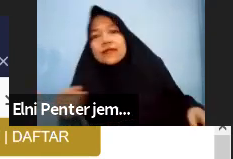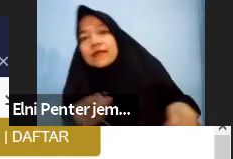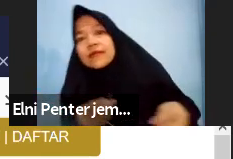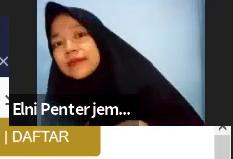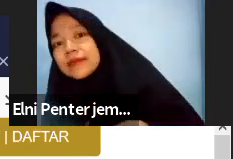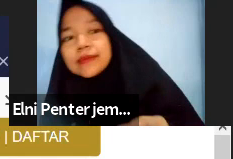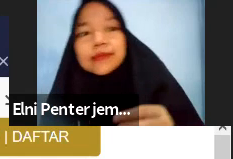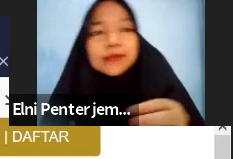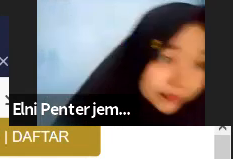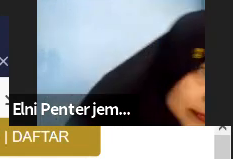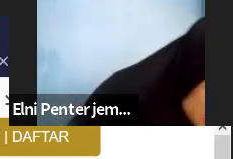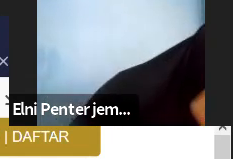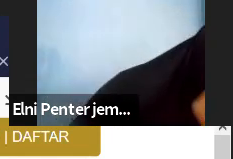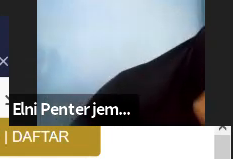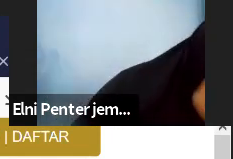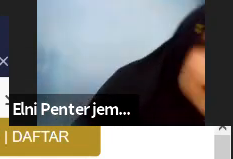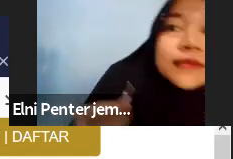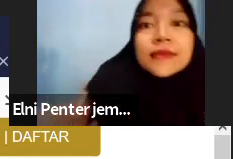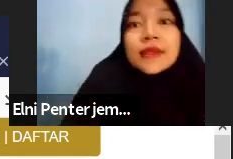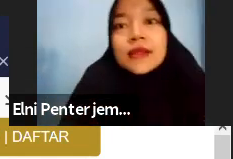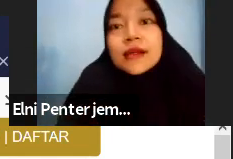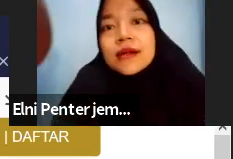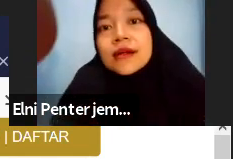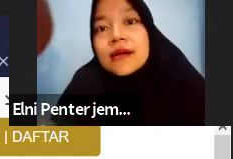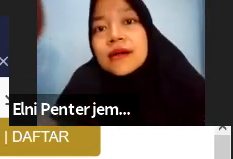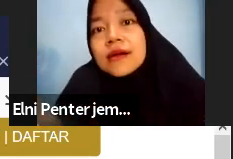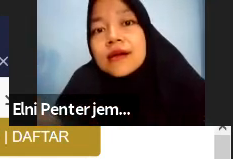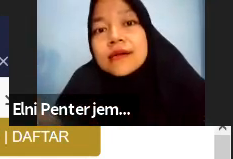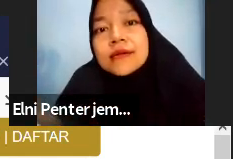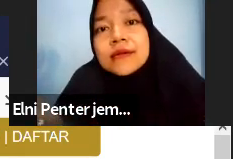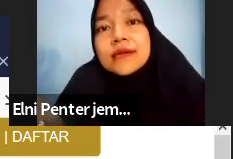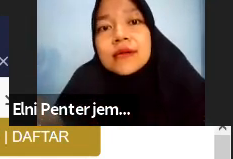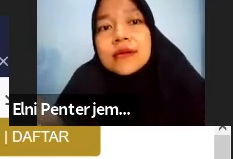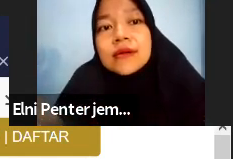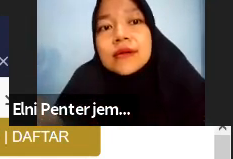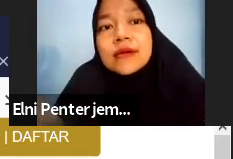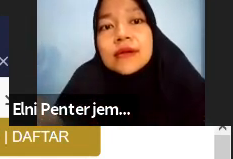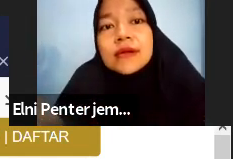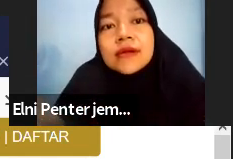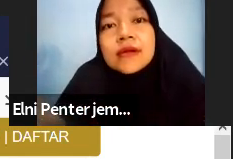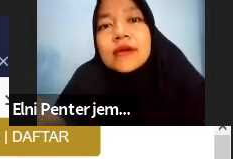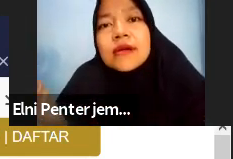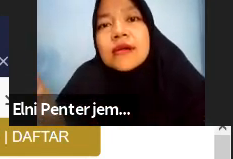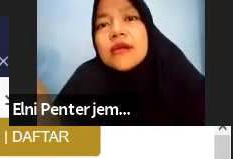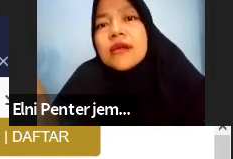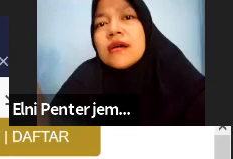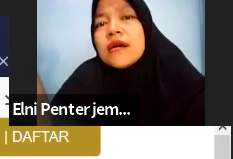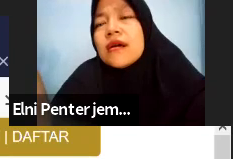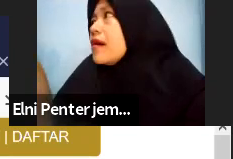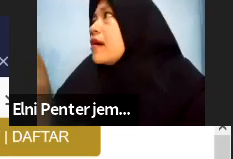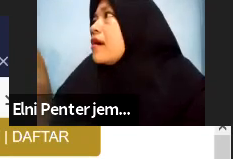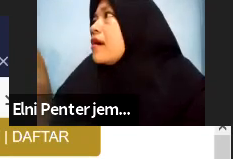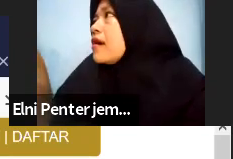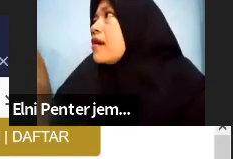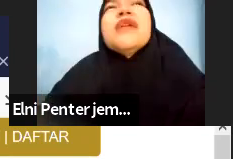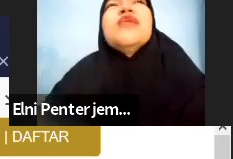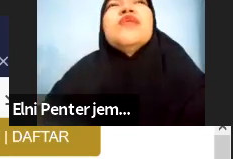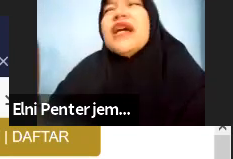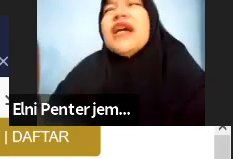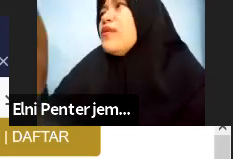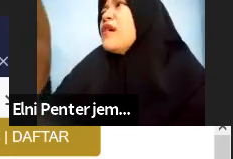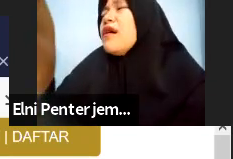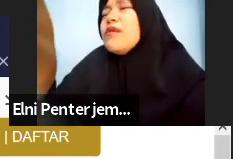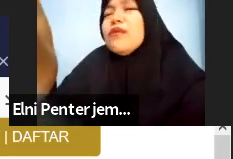pulang si Istirahat di gue mah mohon suaranya Ibu Sorry mengecil kembali hah yah Terimakasih